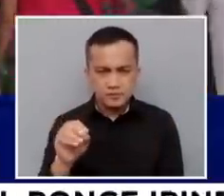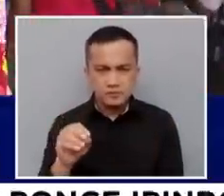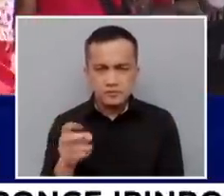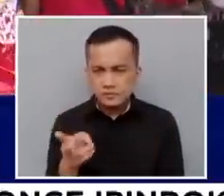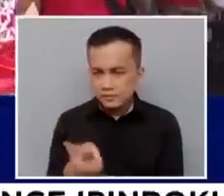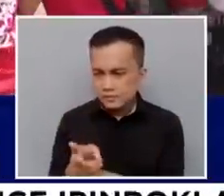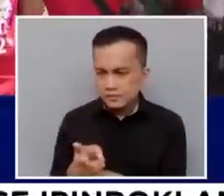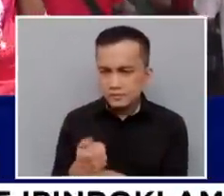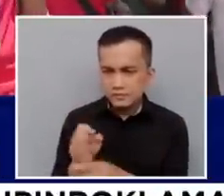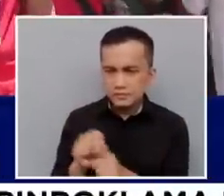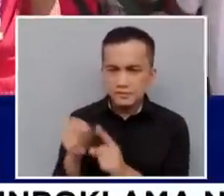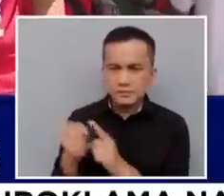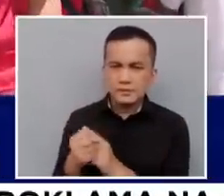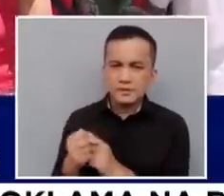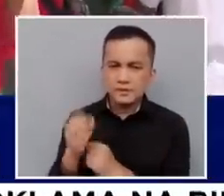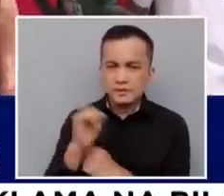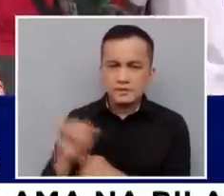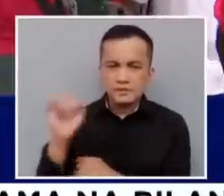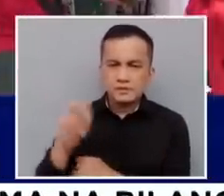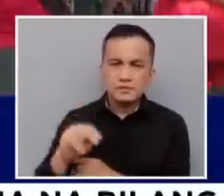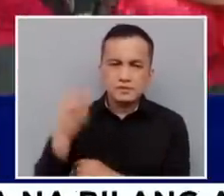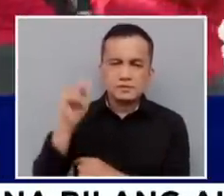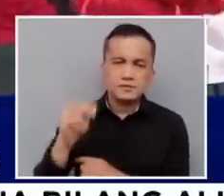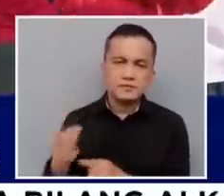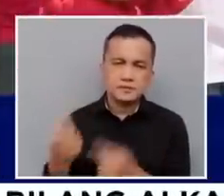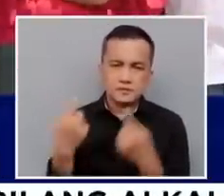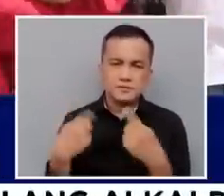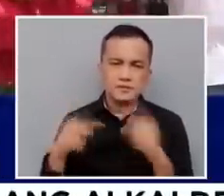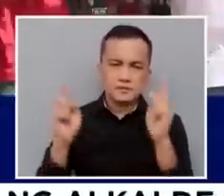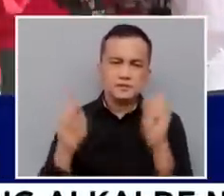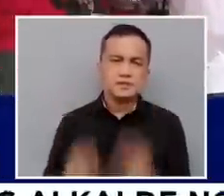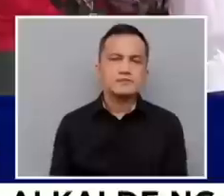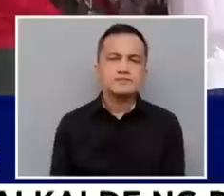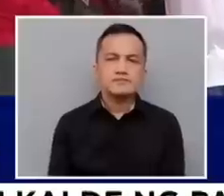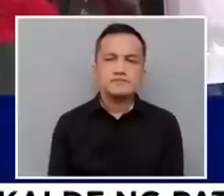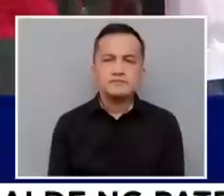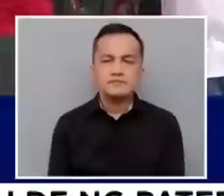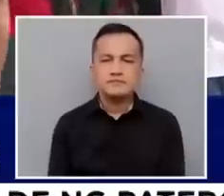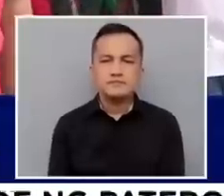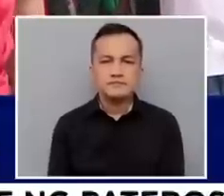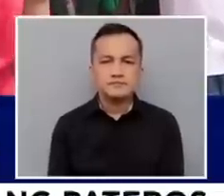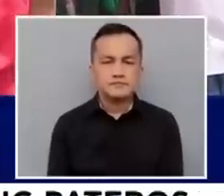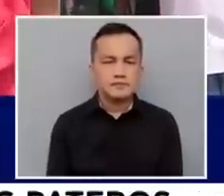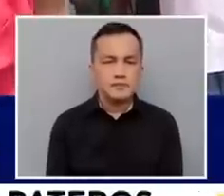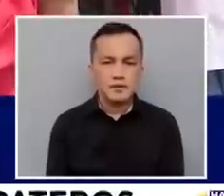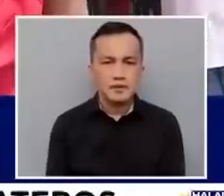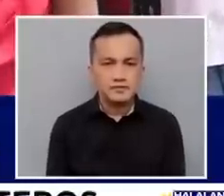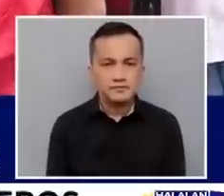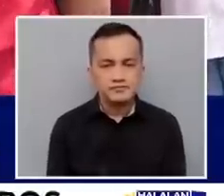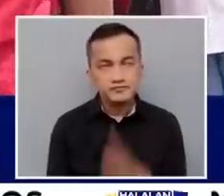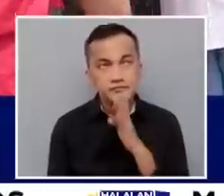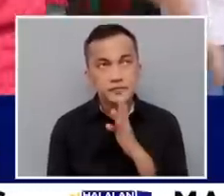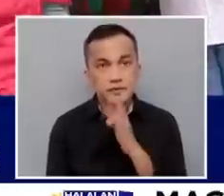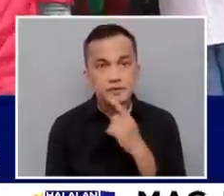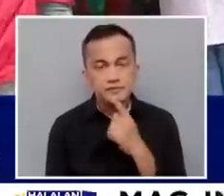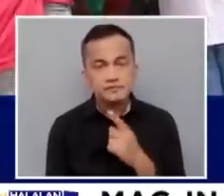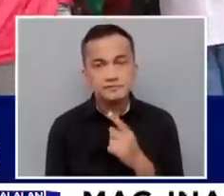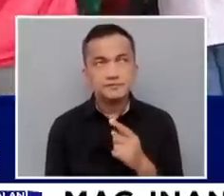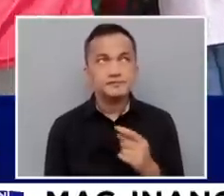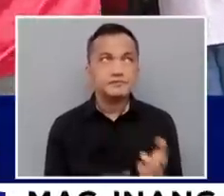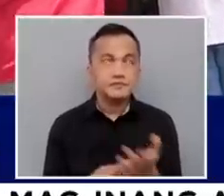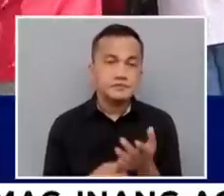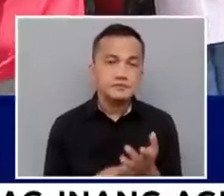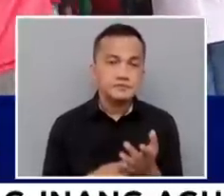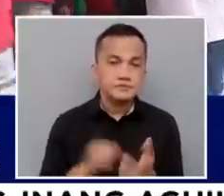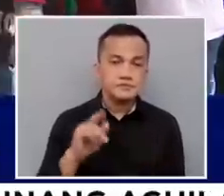Norte kung saan nagtagumpay din ang kanyang kandidatura. At parang nabanggit ko rin na pag-uusapan niyo sa studio na